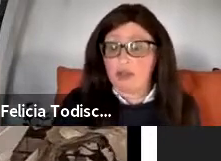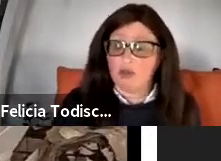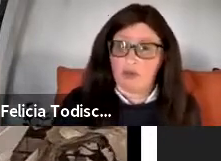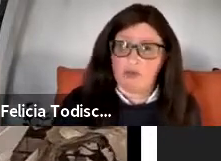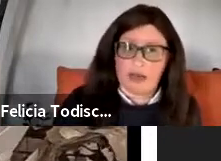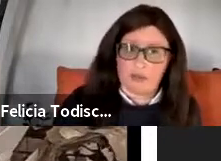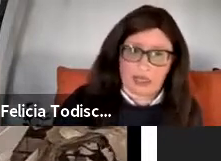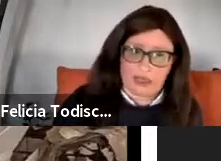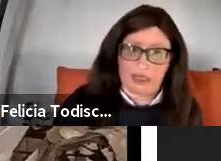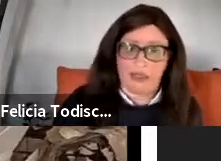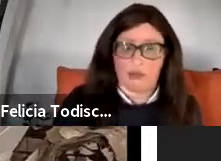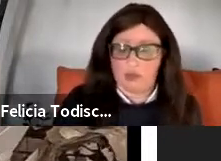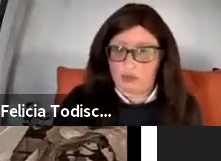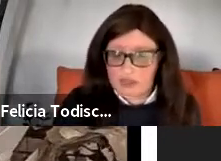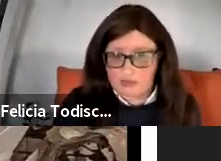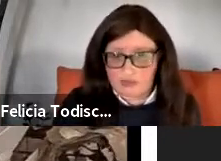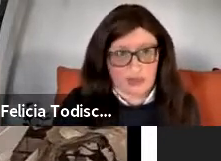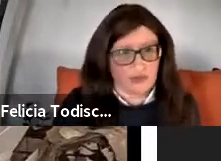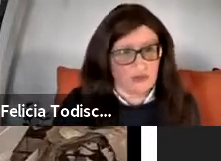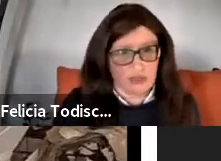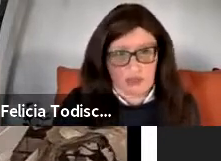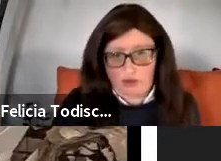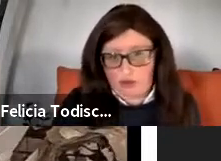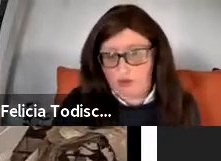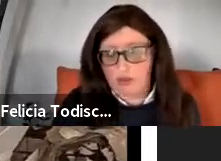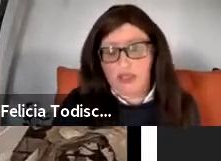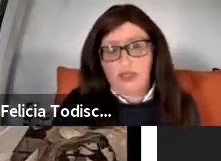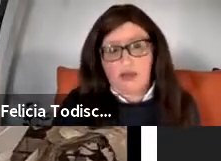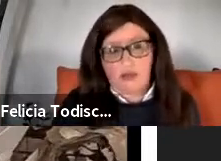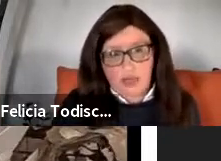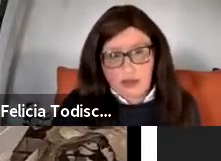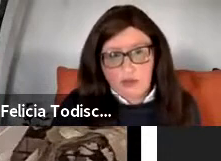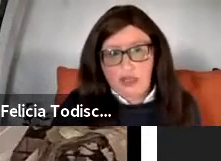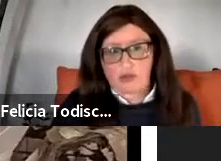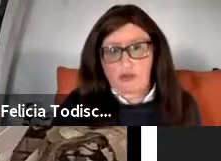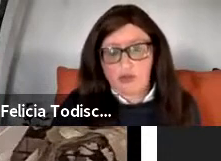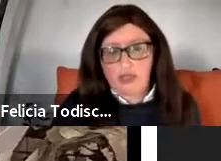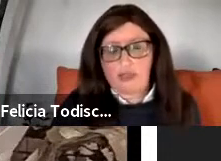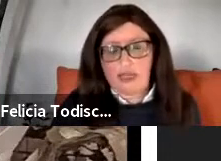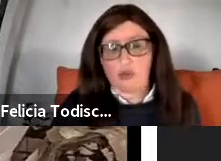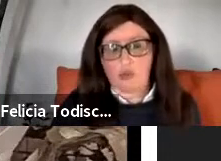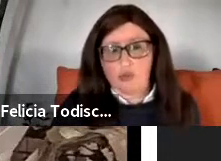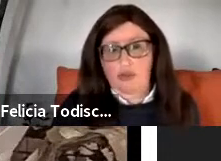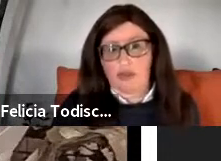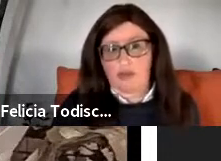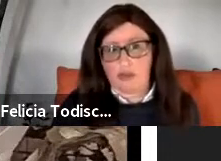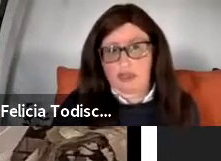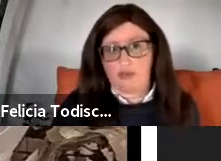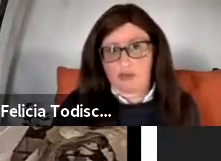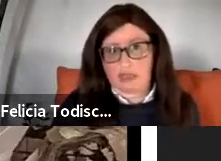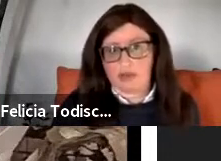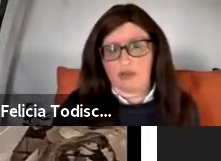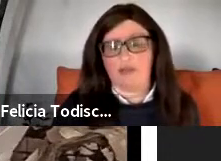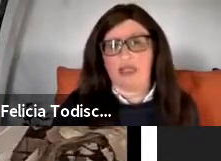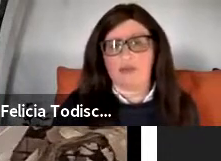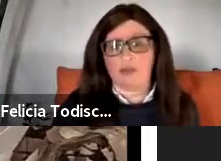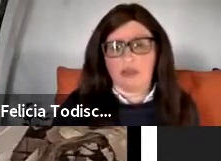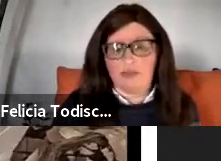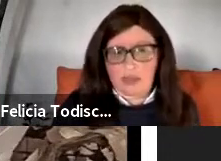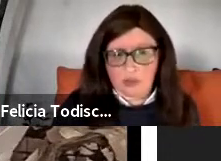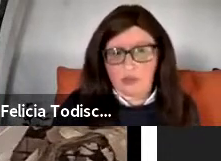spaventano, quindi non dobbiamo rendere tutte queste informazioni? No. Non è questo, noi le vogliamo tutte queste